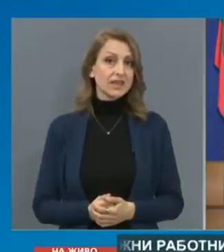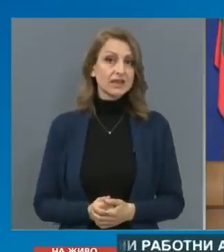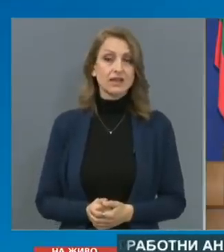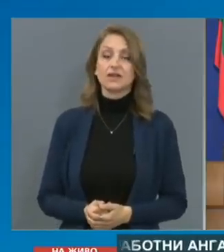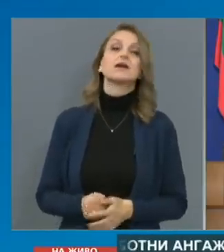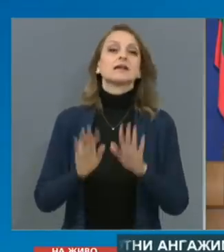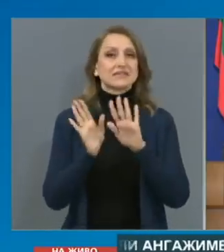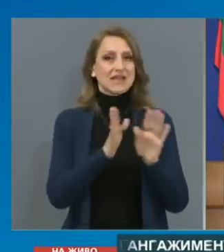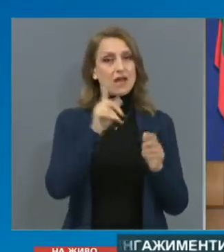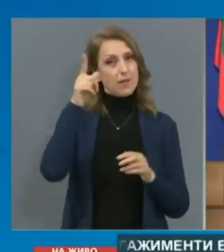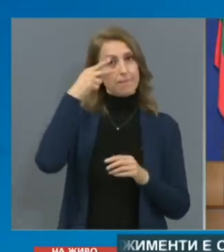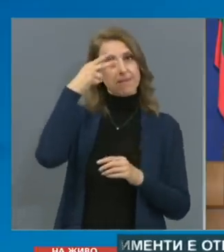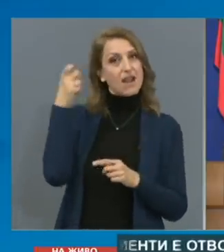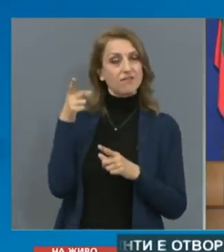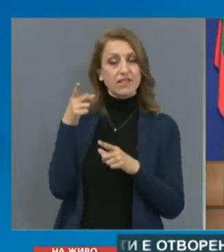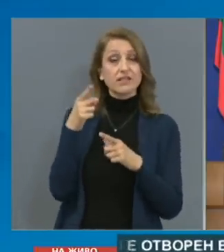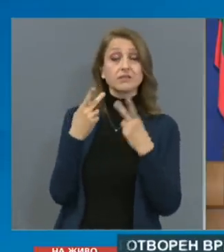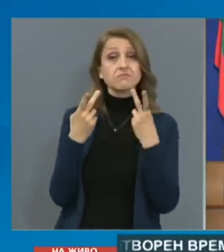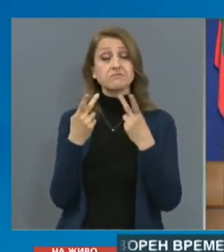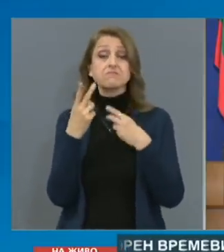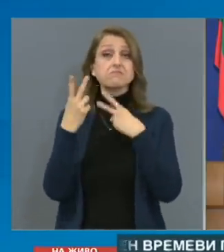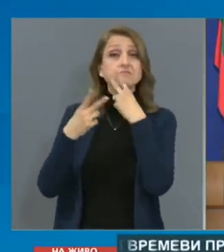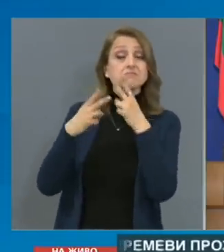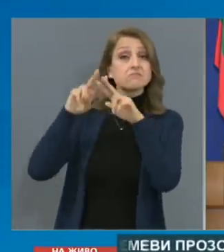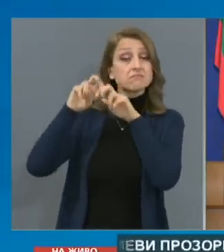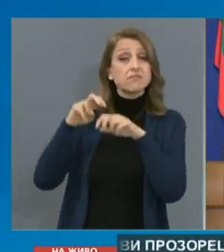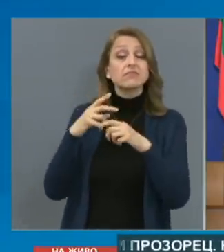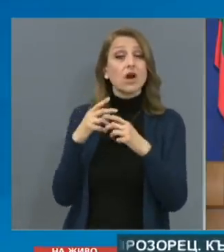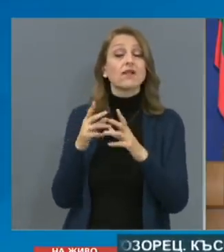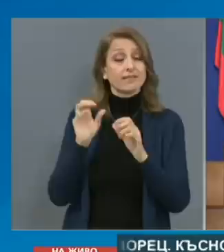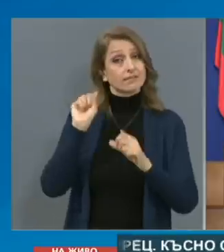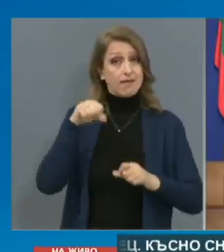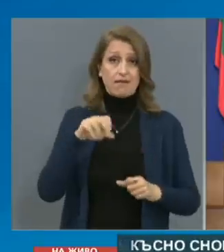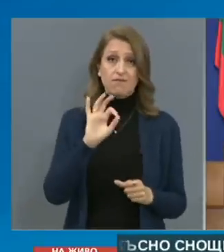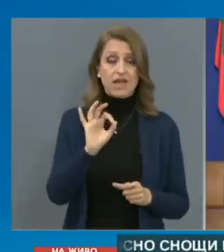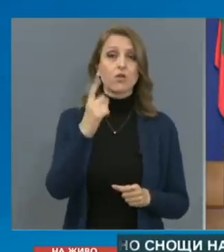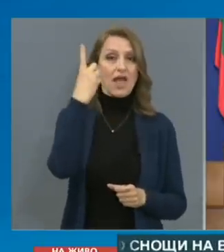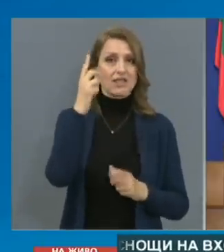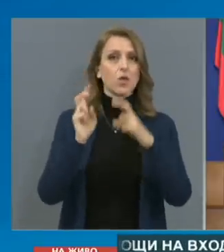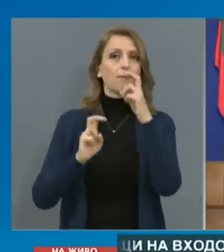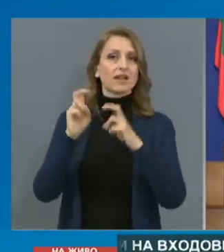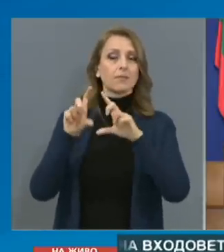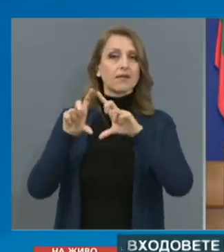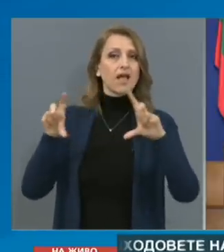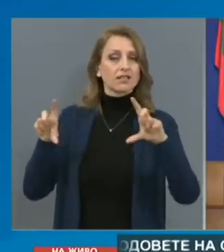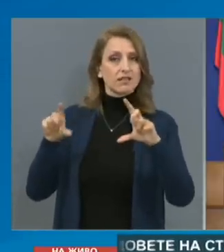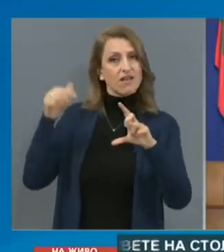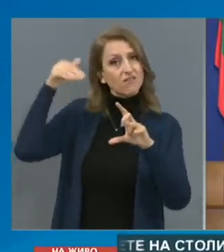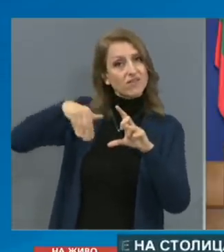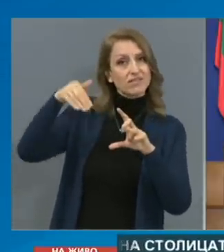Сега от Плевен ситуацията се изяснява, доколкото ни е известно, да, от едно предприятие става въпрос за